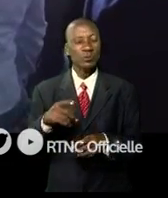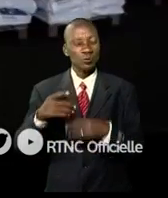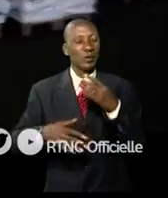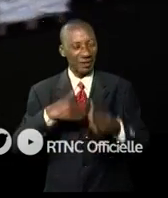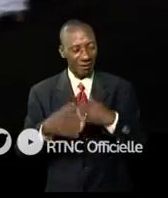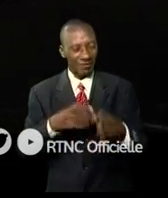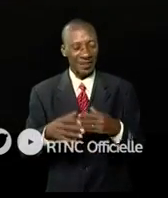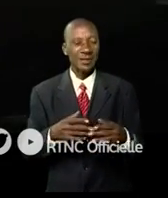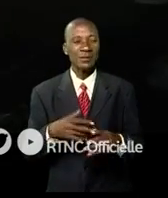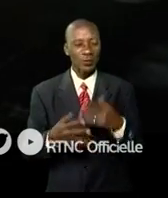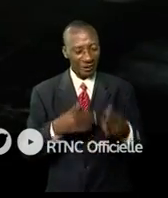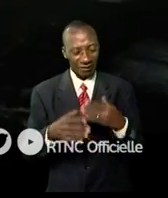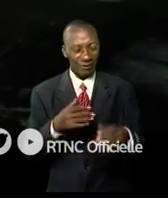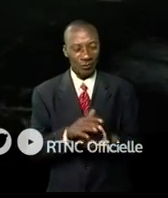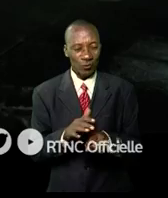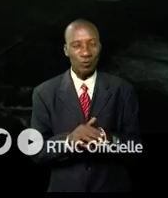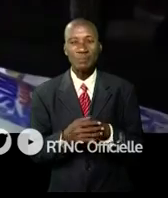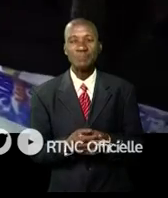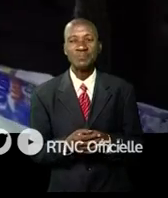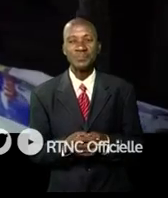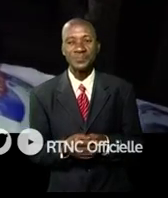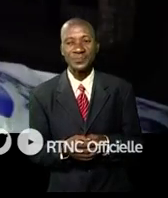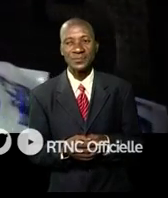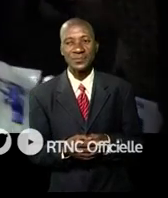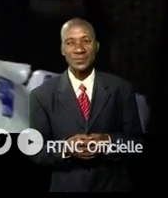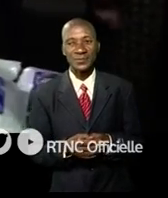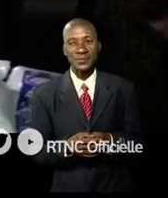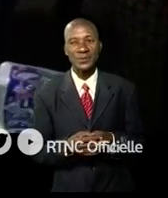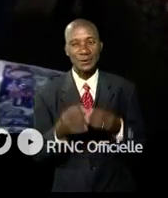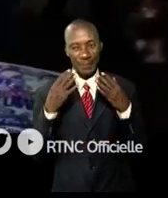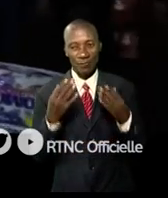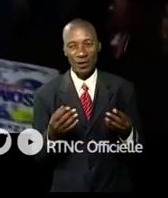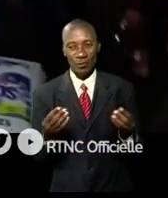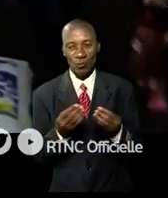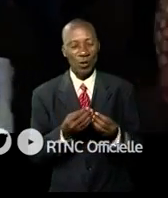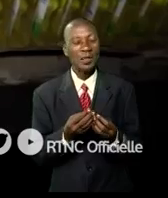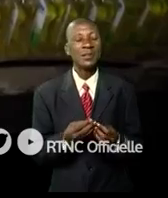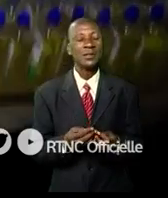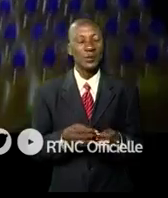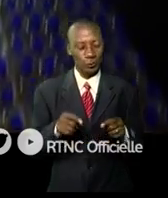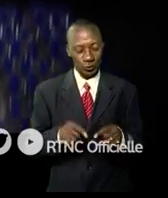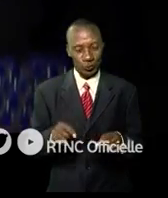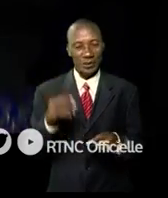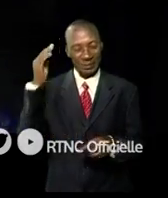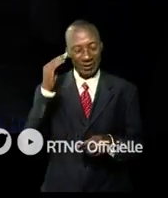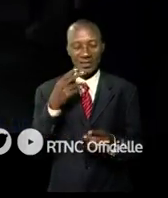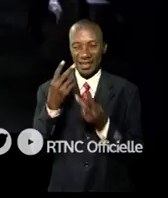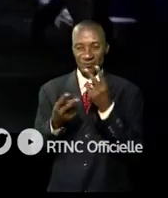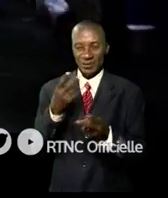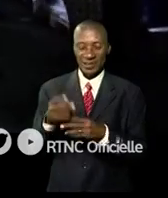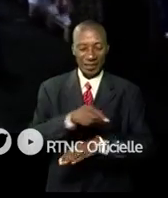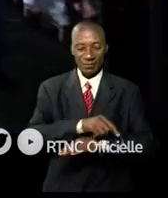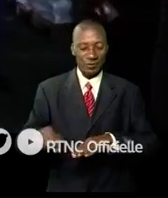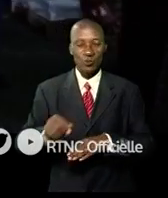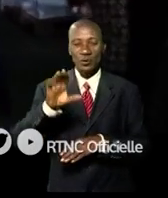s'être étendu aux installations de la société Sidi qui loue l'espace du SENAPI, Jean-Baudouin Mayomambeke veut voir un